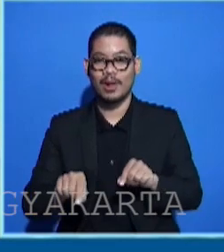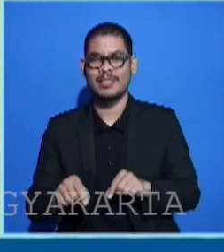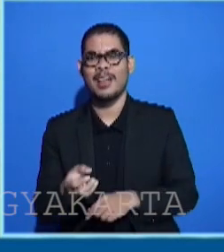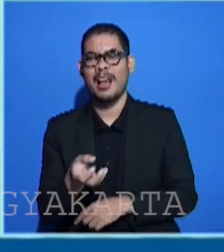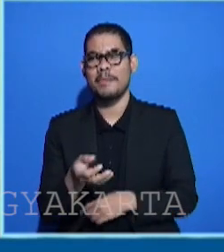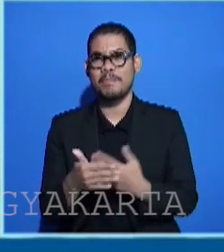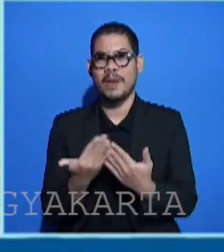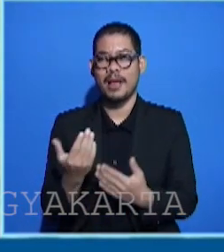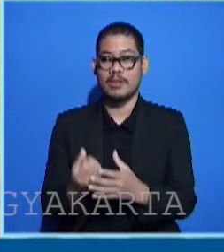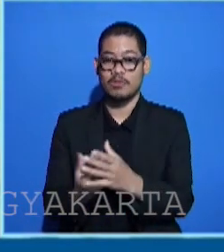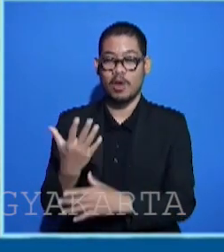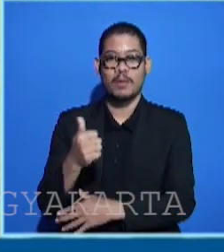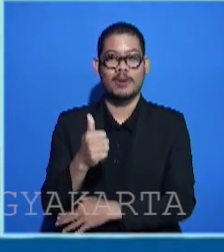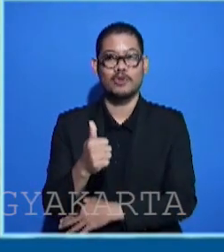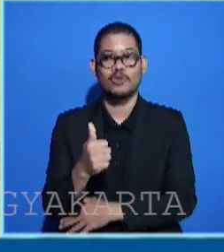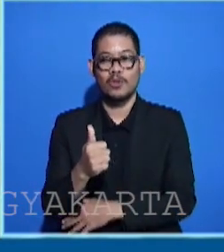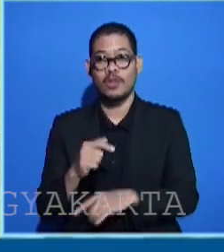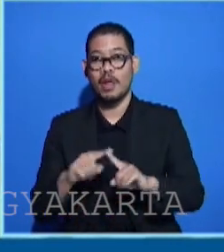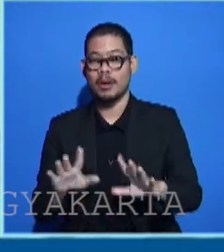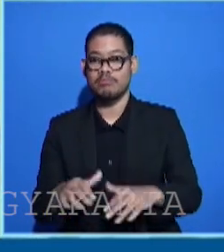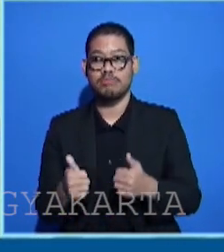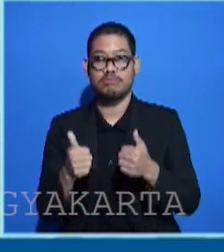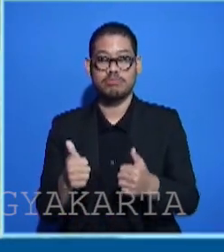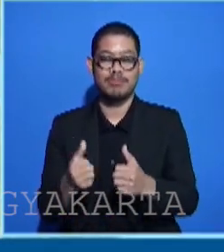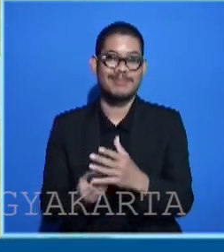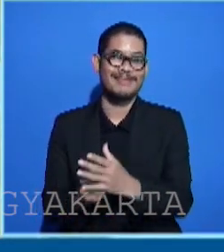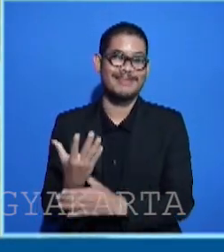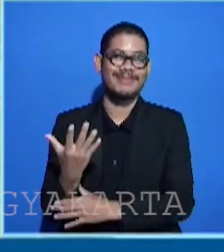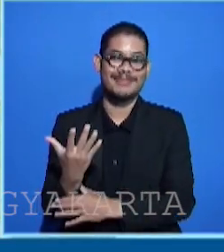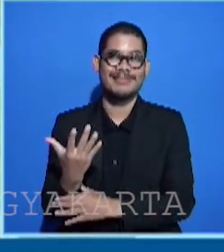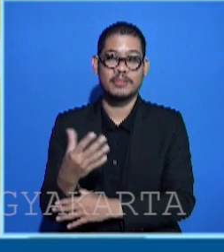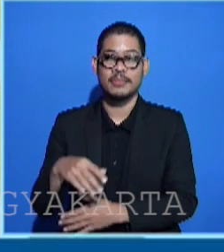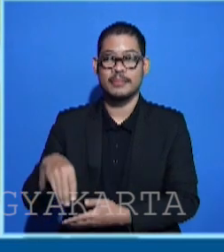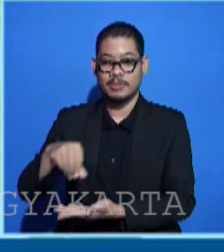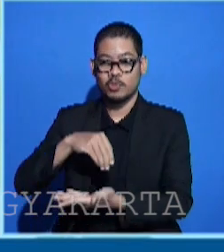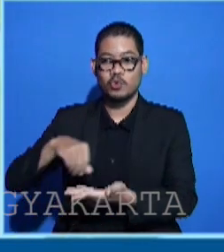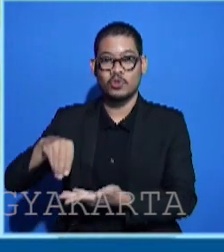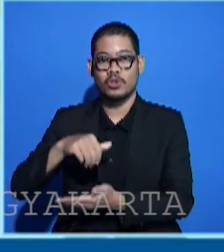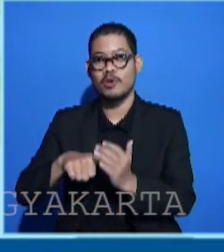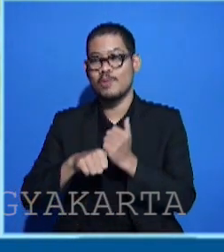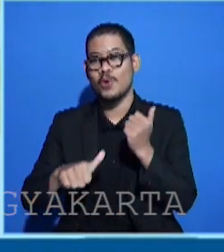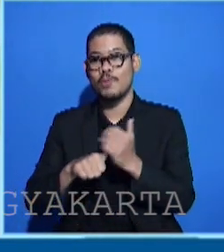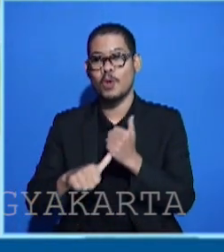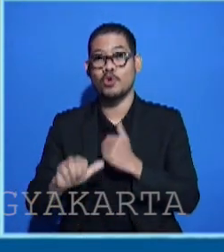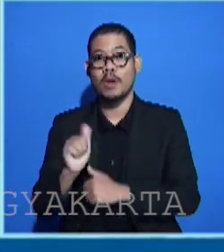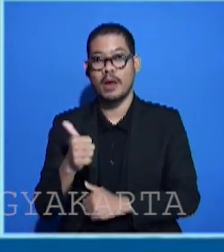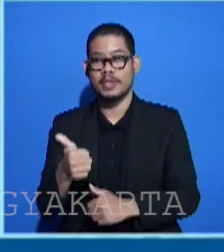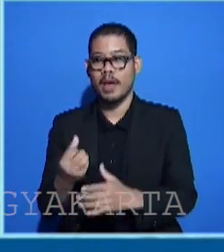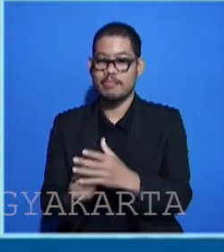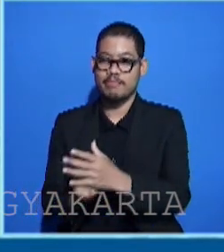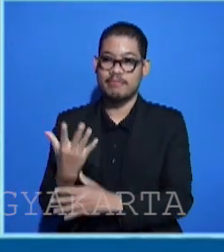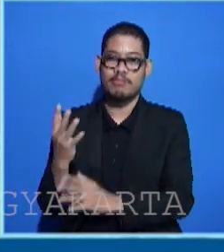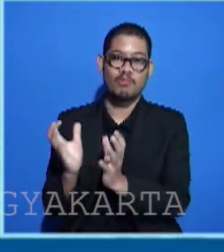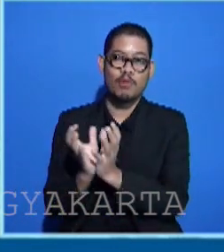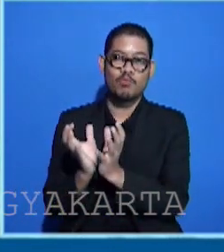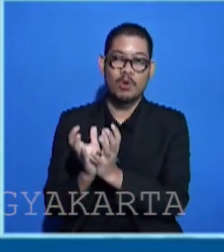saged tuwuh sae. Nanging langkung prayogi menawi tanaman kecombrang menika ugi dipunrabuk kandang supados tuwuh kathah sekaripun. Saotawis